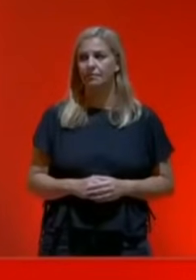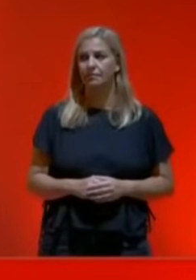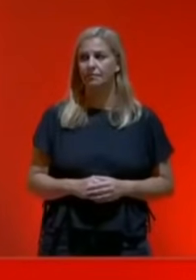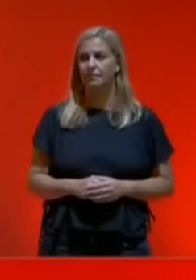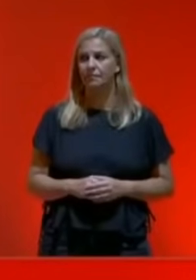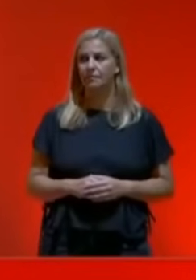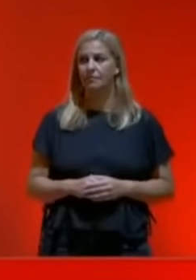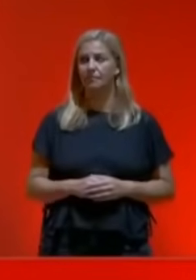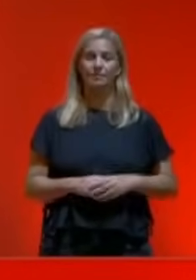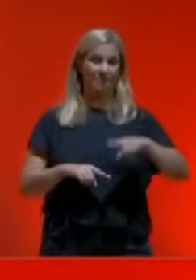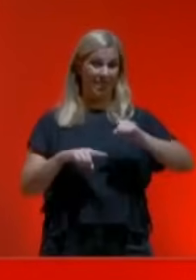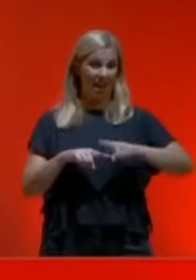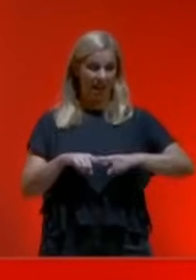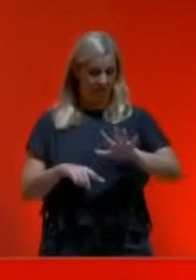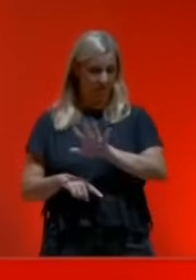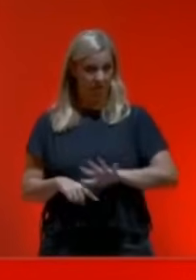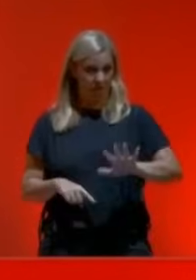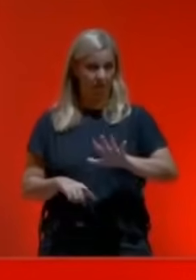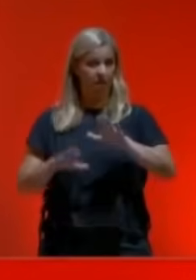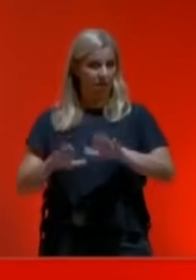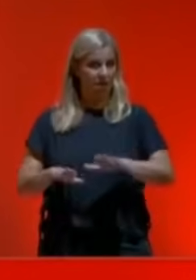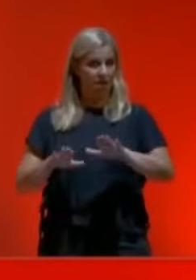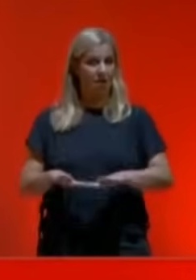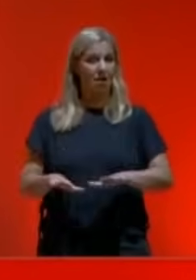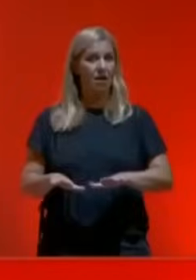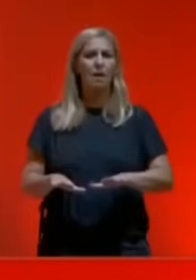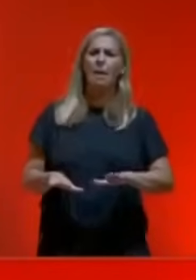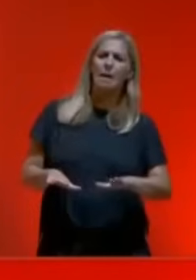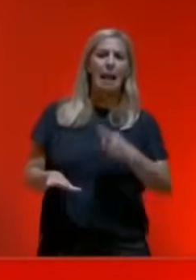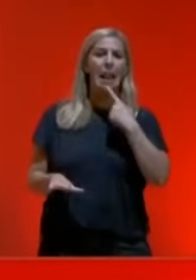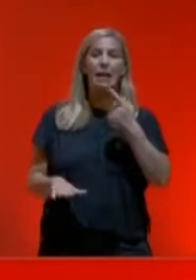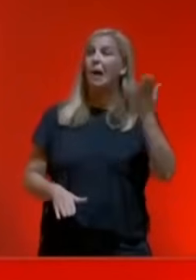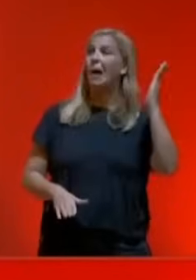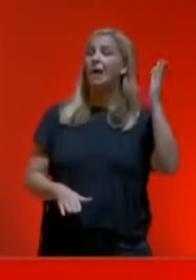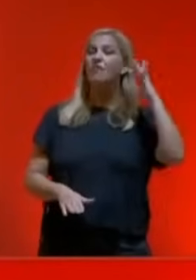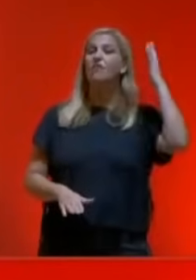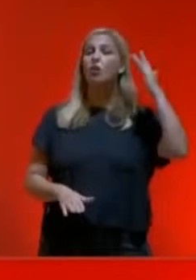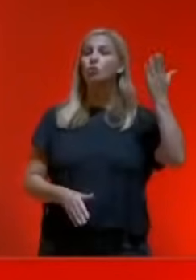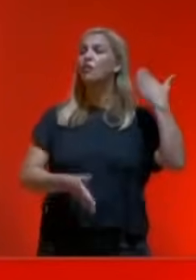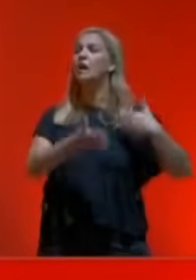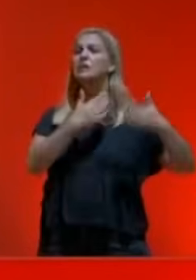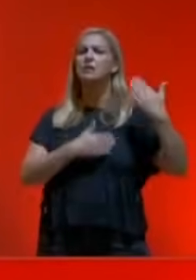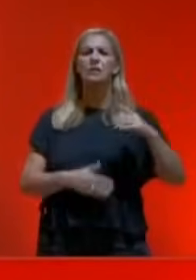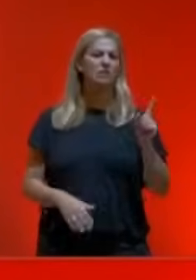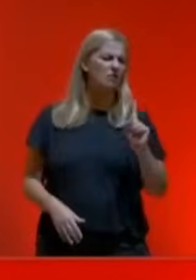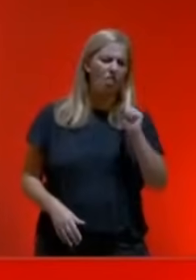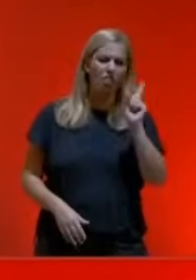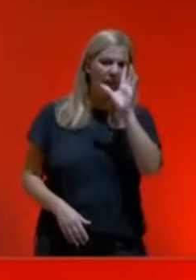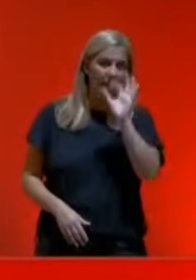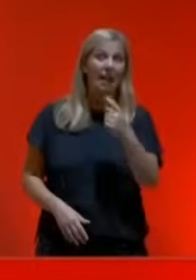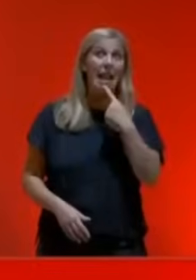Η Ελλάδα εντός των συνόρων είναι μια ψευτοσυντηρητική κοινωνία. Χρησιμοποιούμε την παράδοση εντός